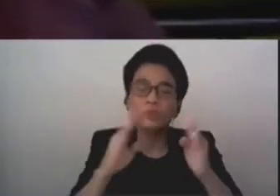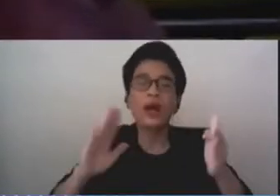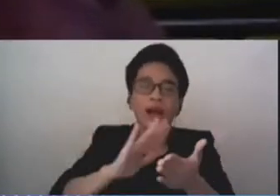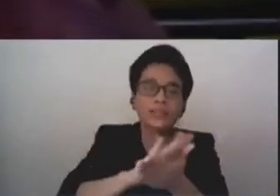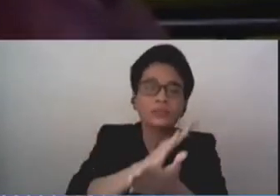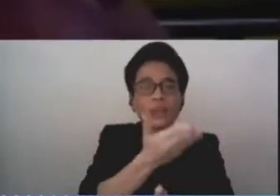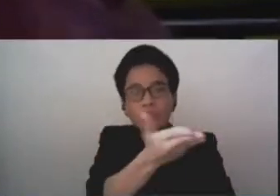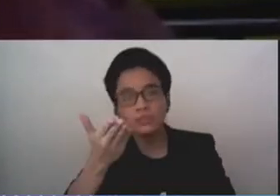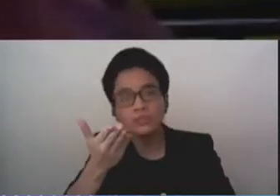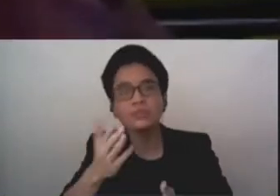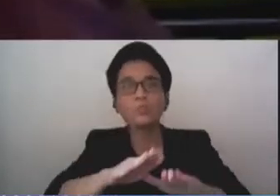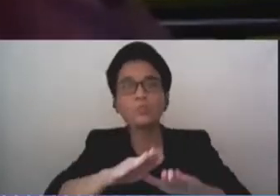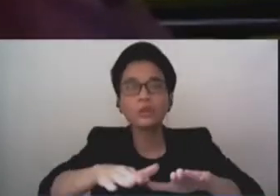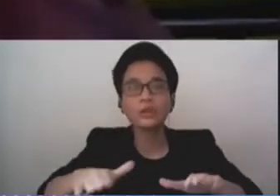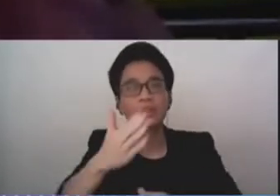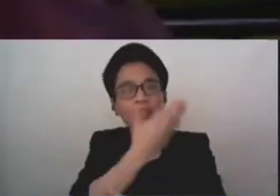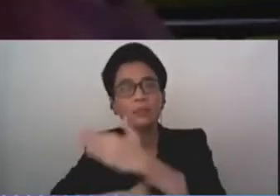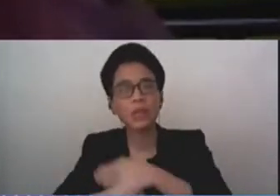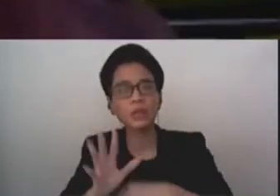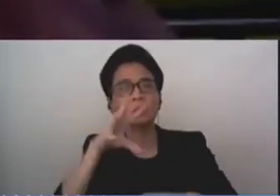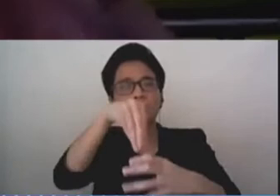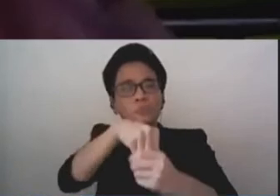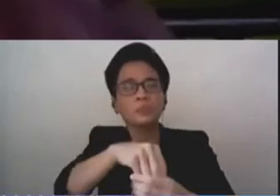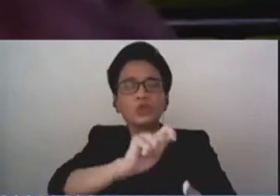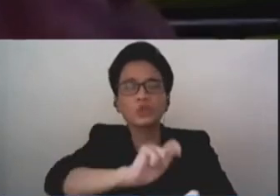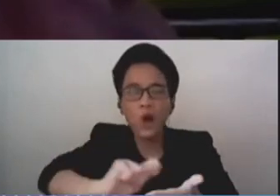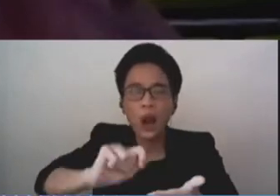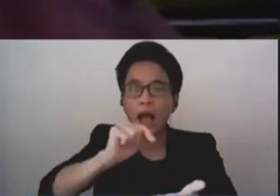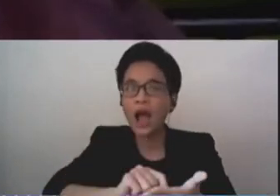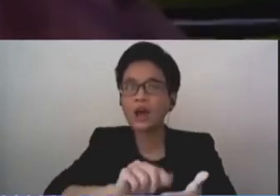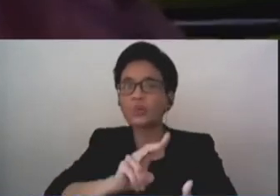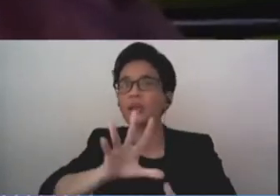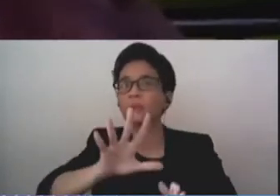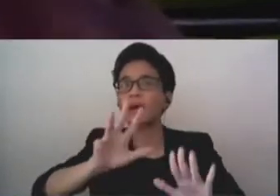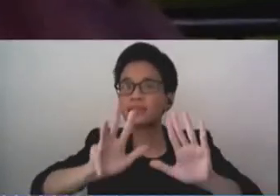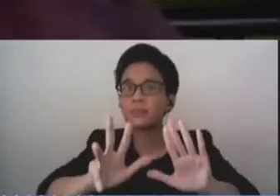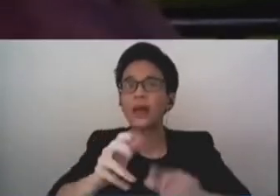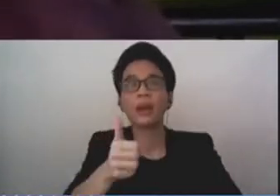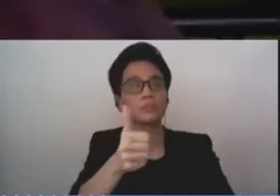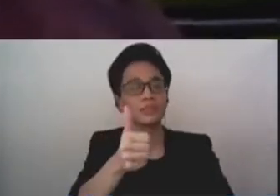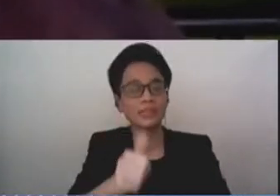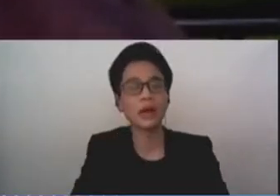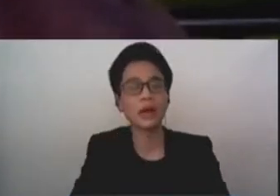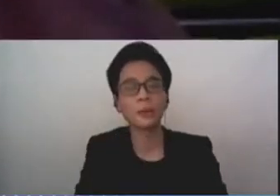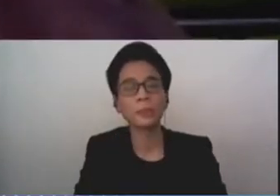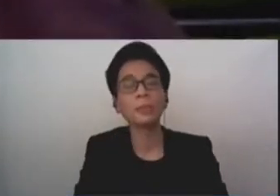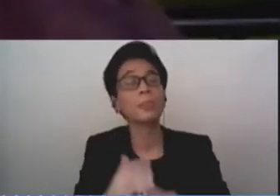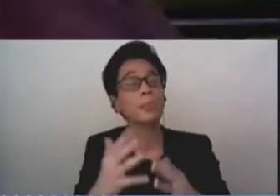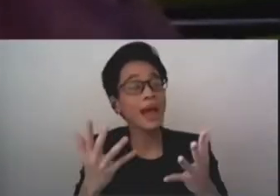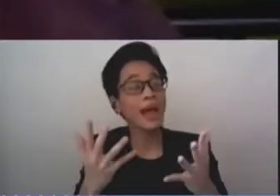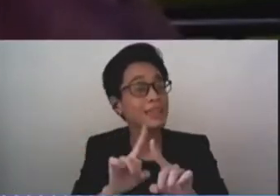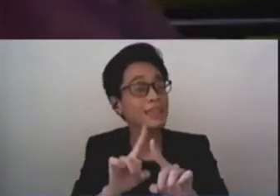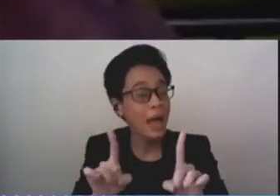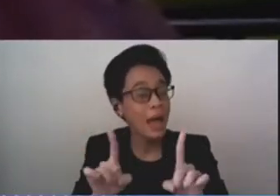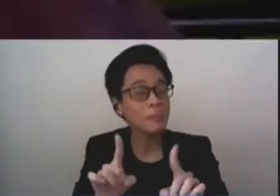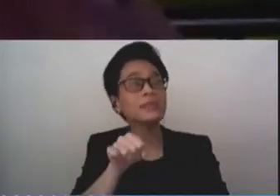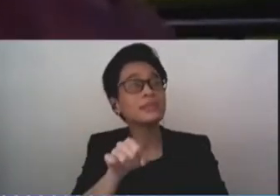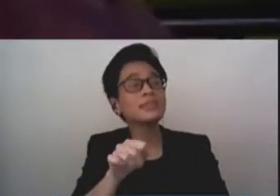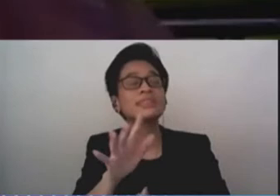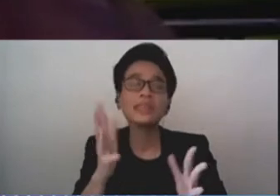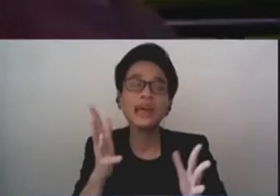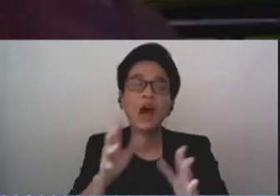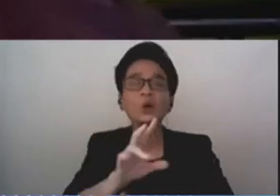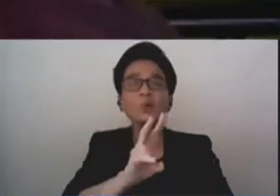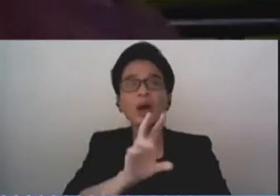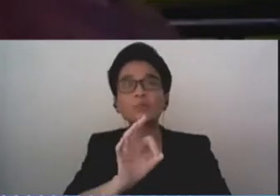bisa masuk ke sekolah gitu. Jadi cuman memang dari tahun 2010